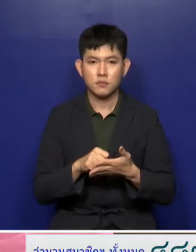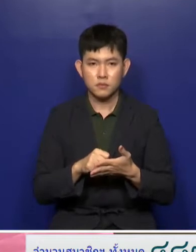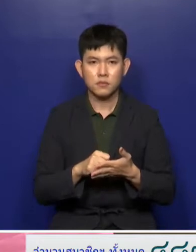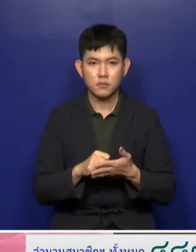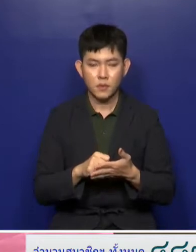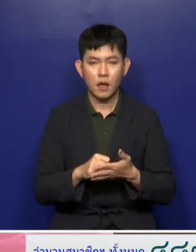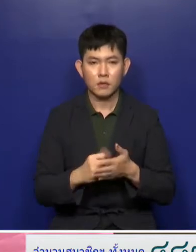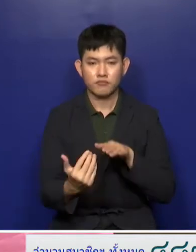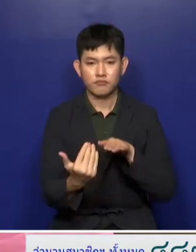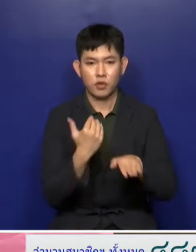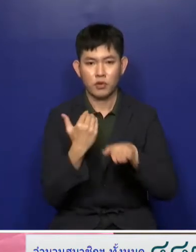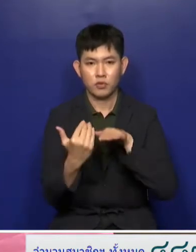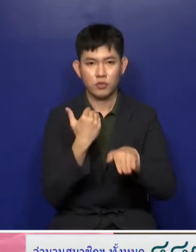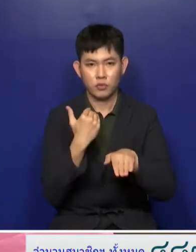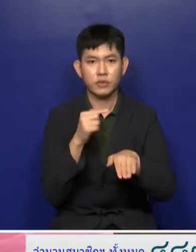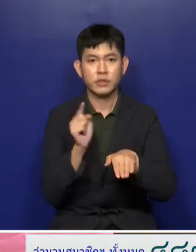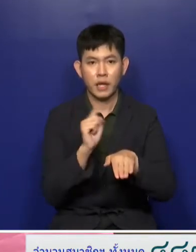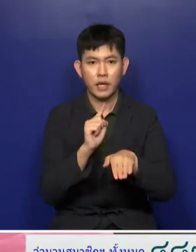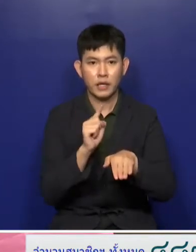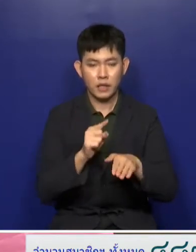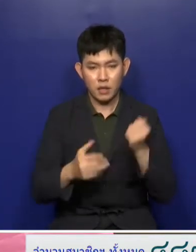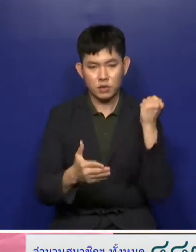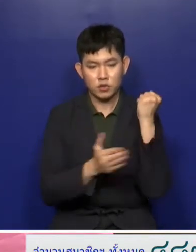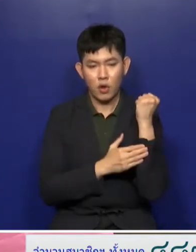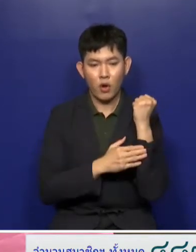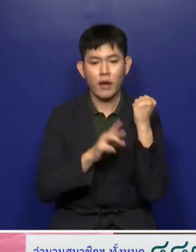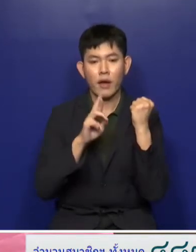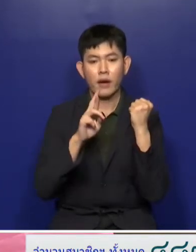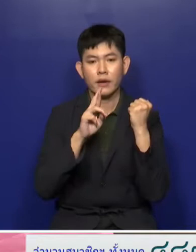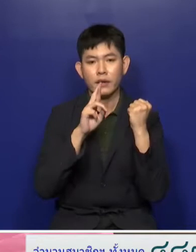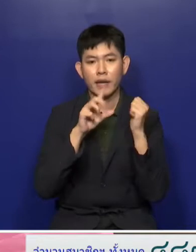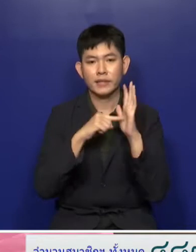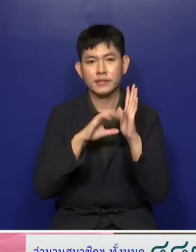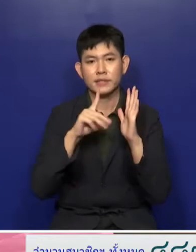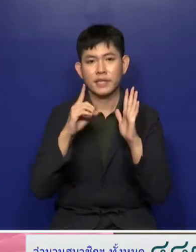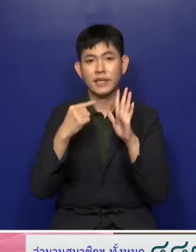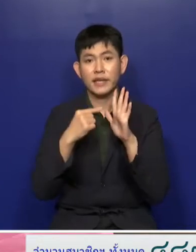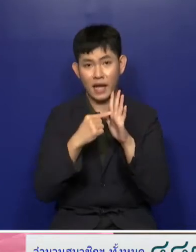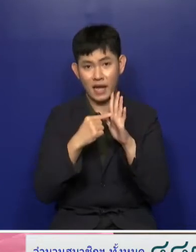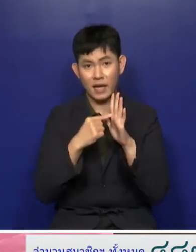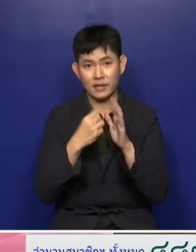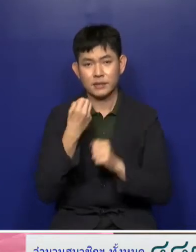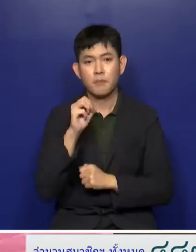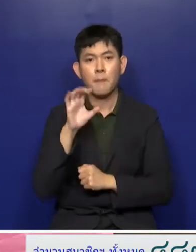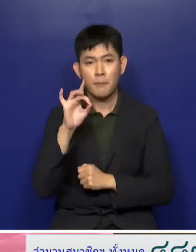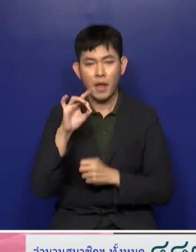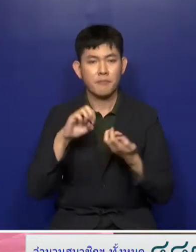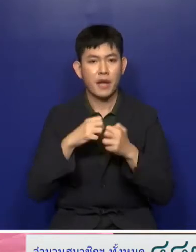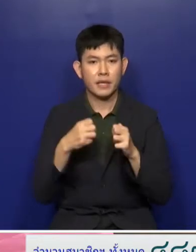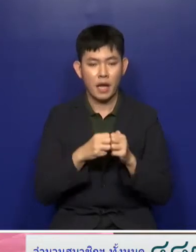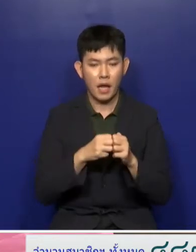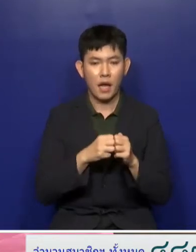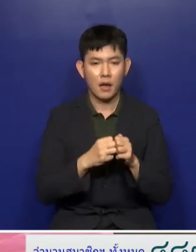ในบริเวณซอยรัชดาภิเษก 18นะครับซึ่งเกิดจากการขุดถนนของการ